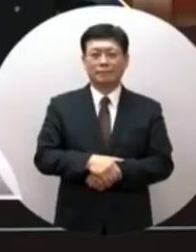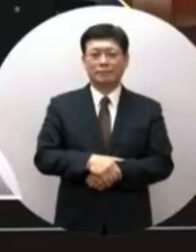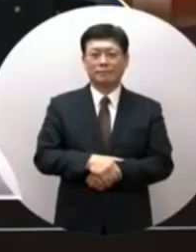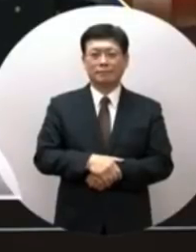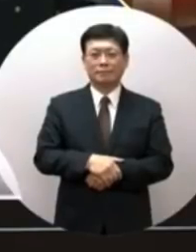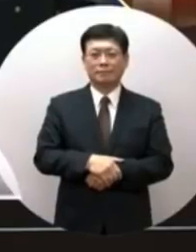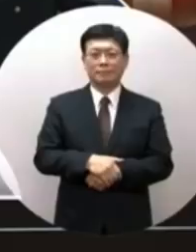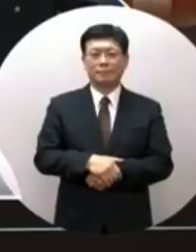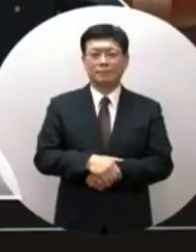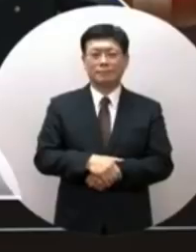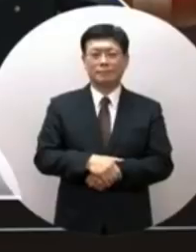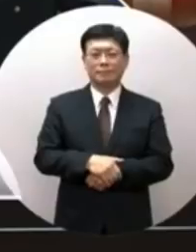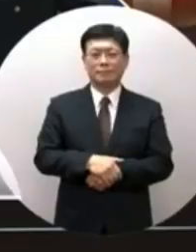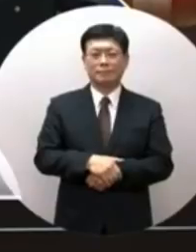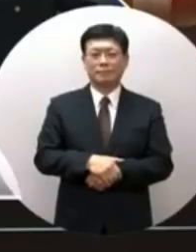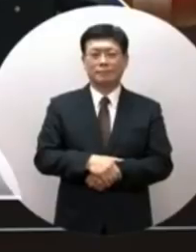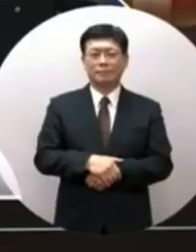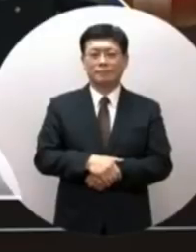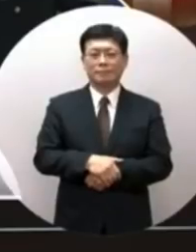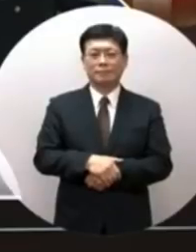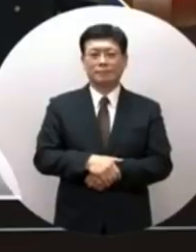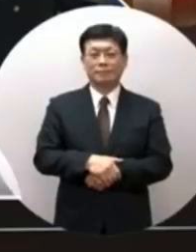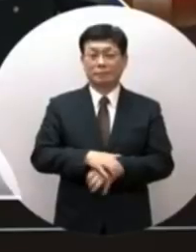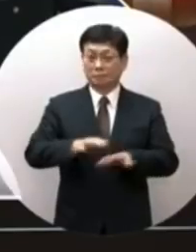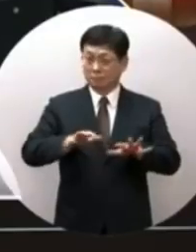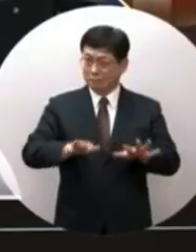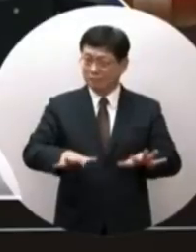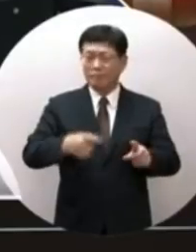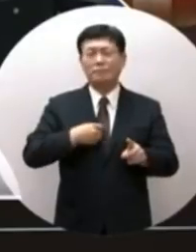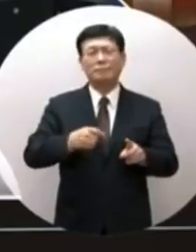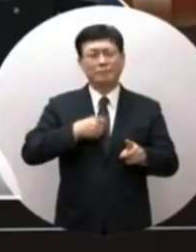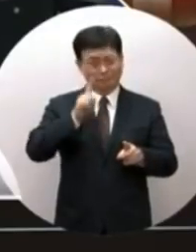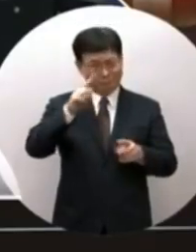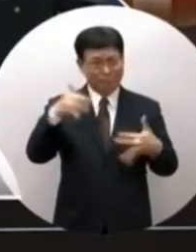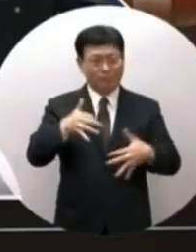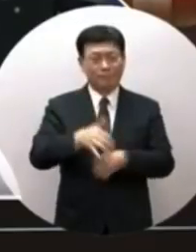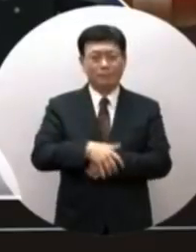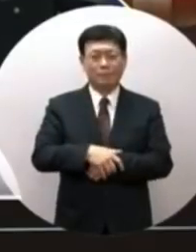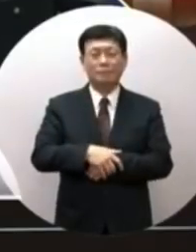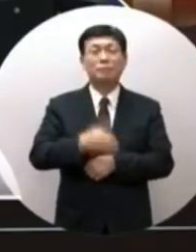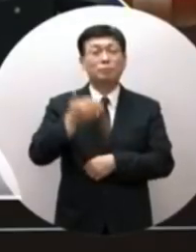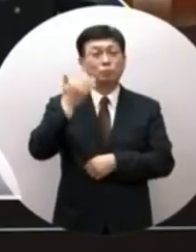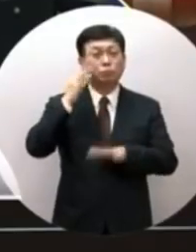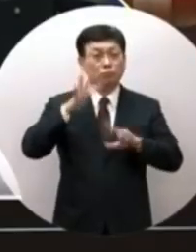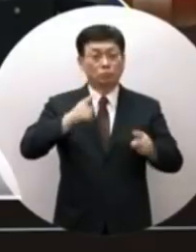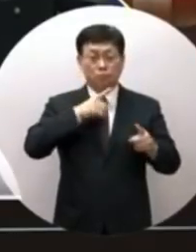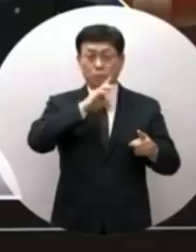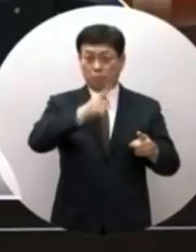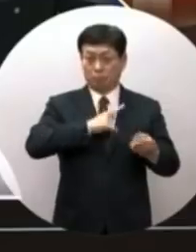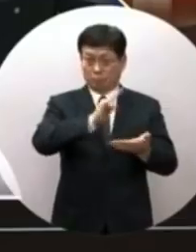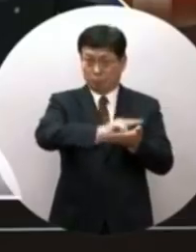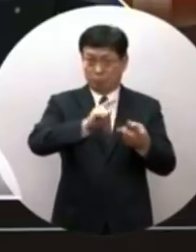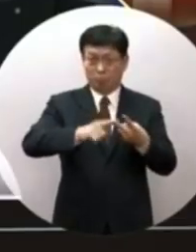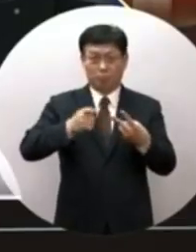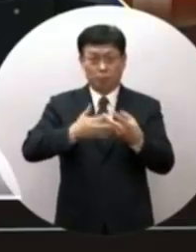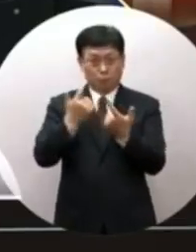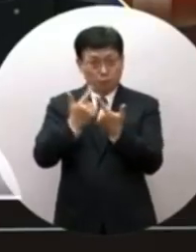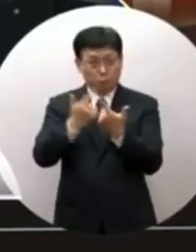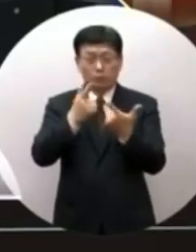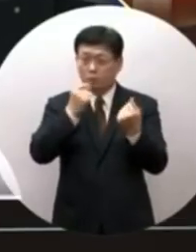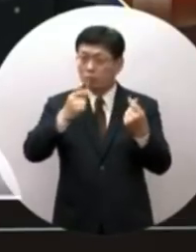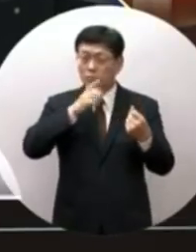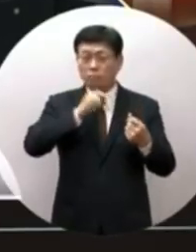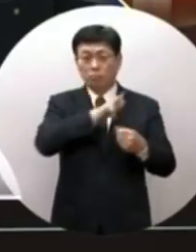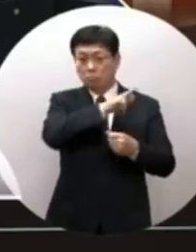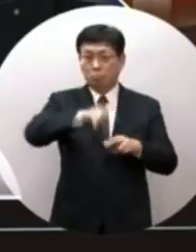护2300万人的安全。 今嘛，我是这个问题。既然武汉跟湖北解除，还要包